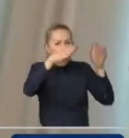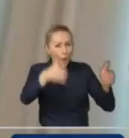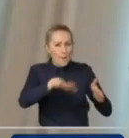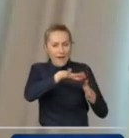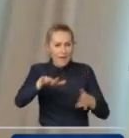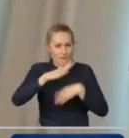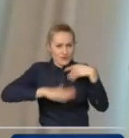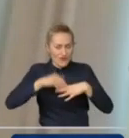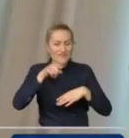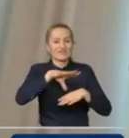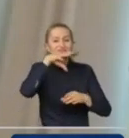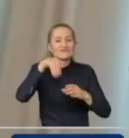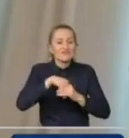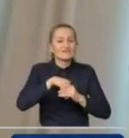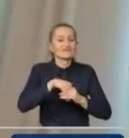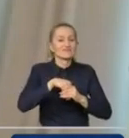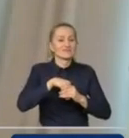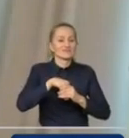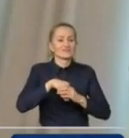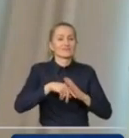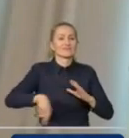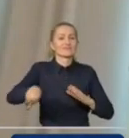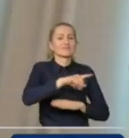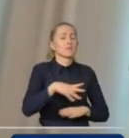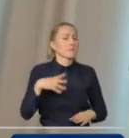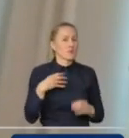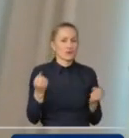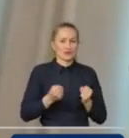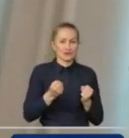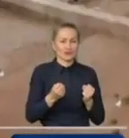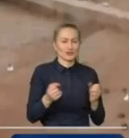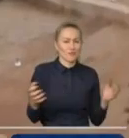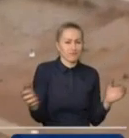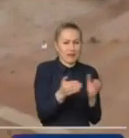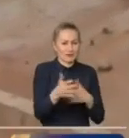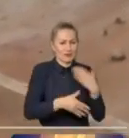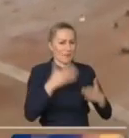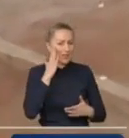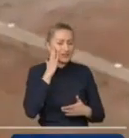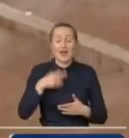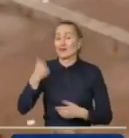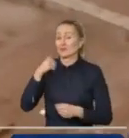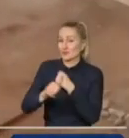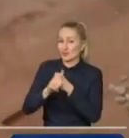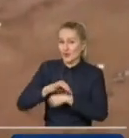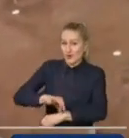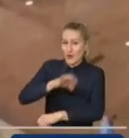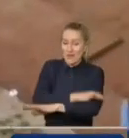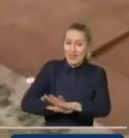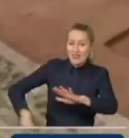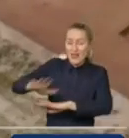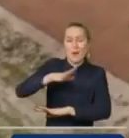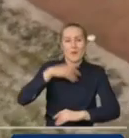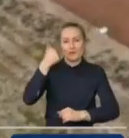Te obiekty były w bardzo gęstej sieci osadniczej. Na 160 km kwadratowych archeolodzy odkryli